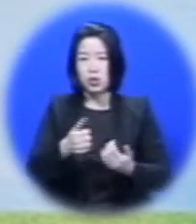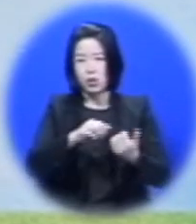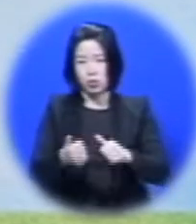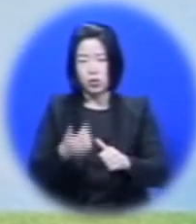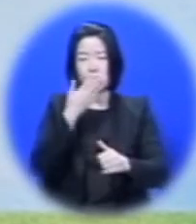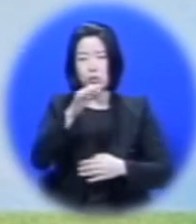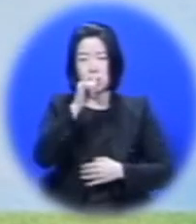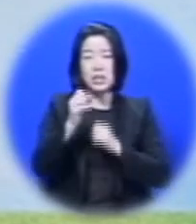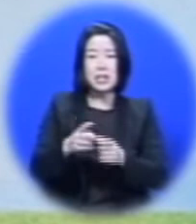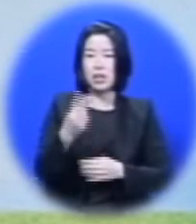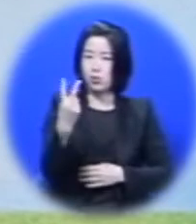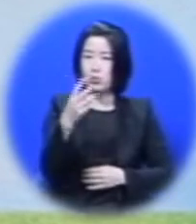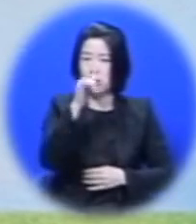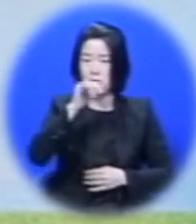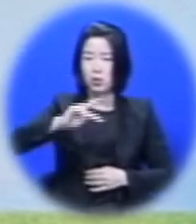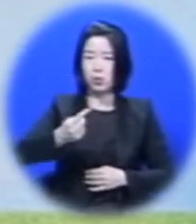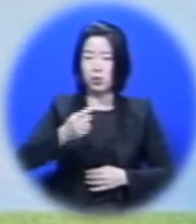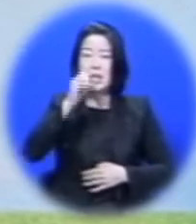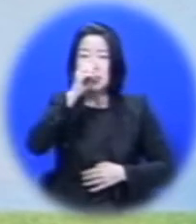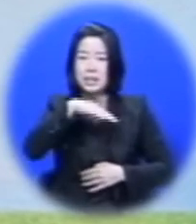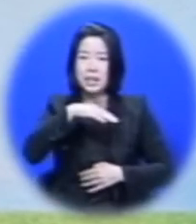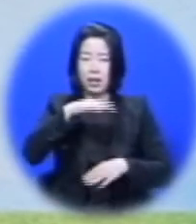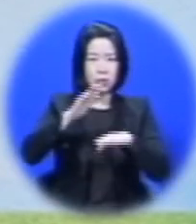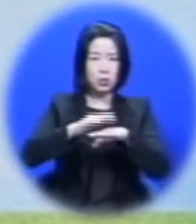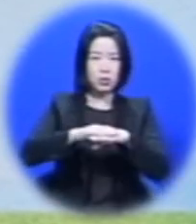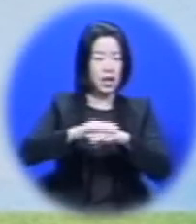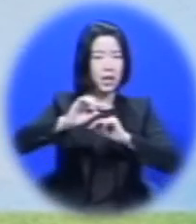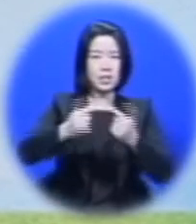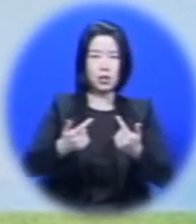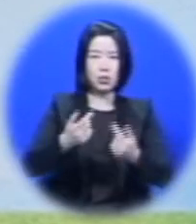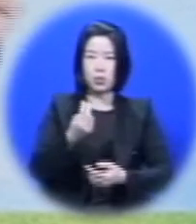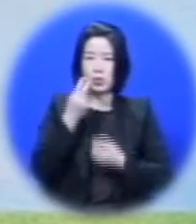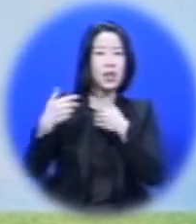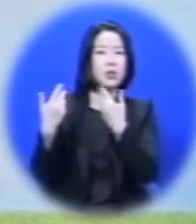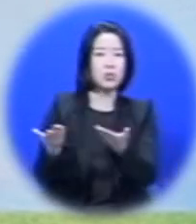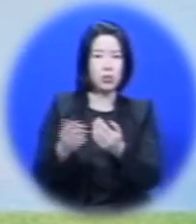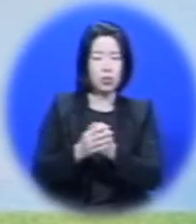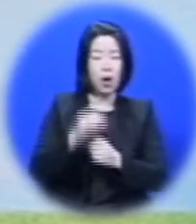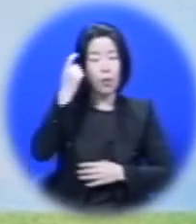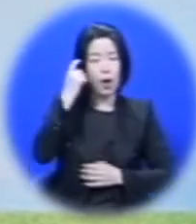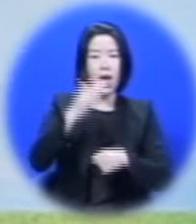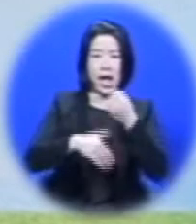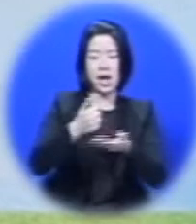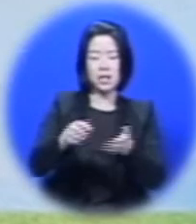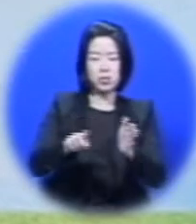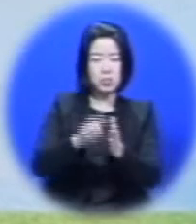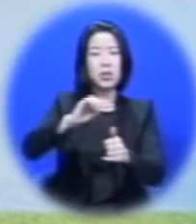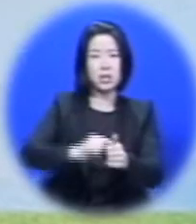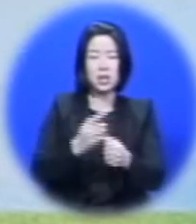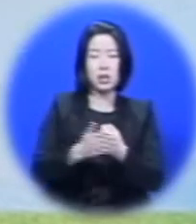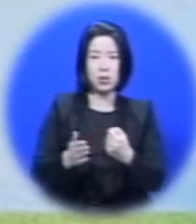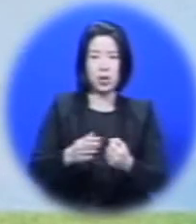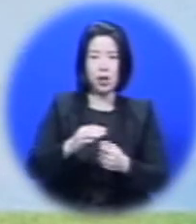왔어도 그 사울 왕을 그냥 손대지 않고 살려줍니다. 하나님이 믿어지니까. 그러니까 굳이